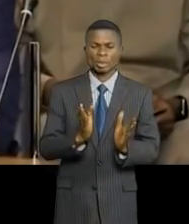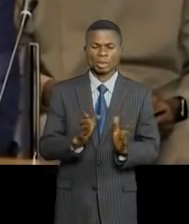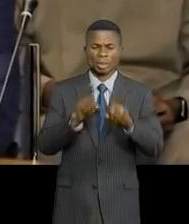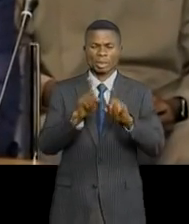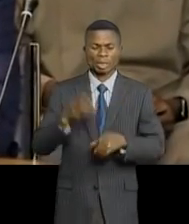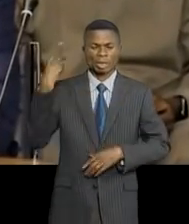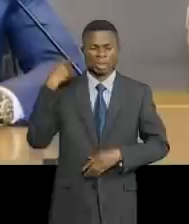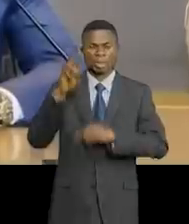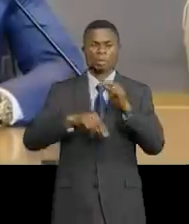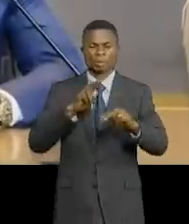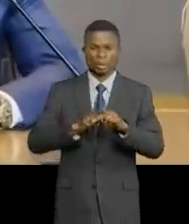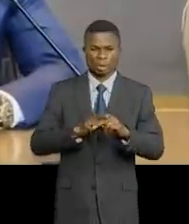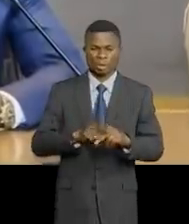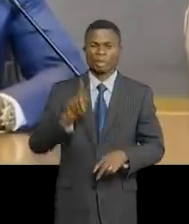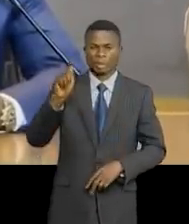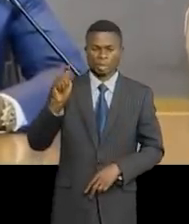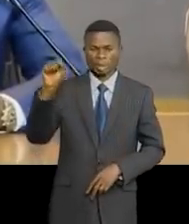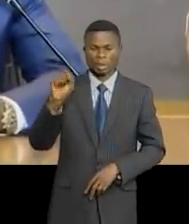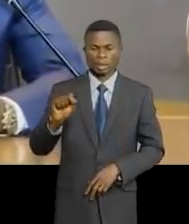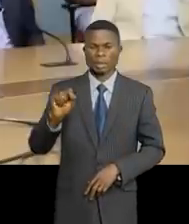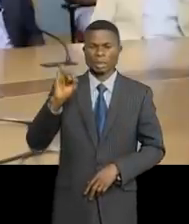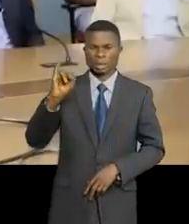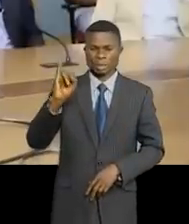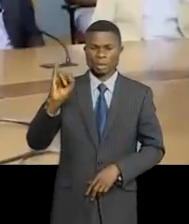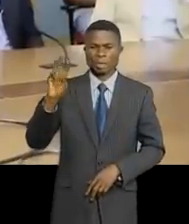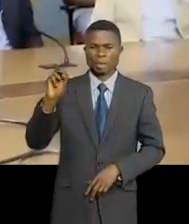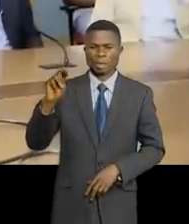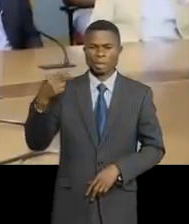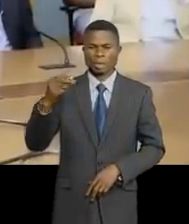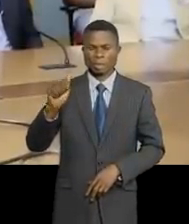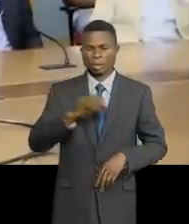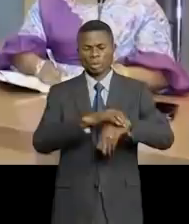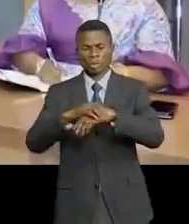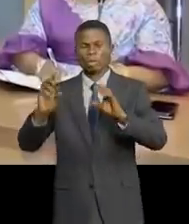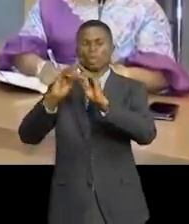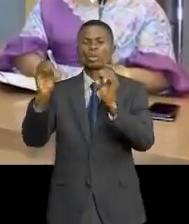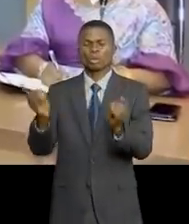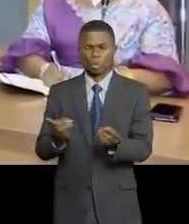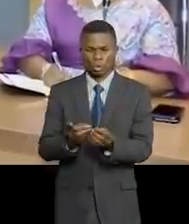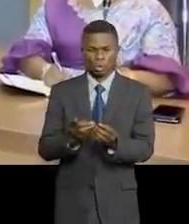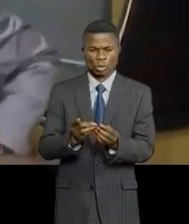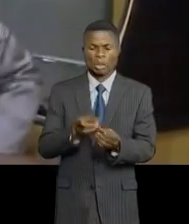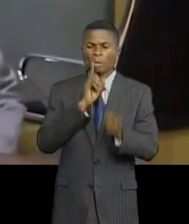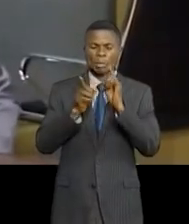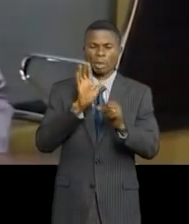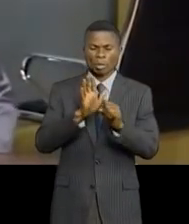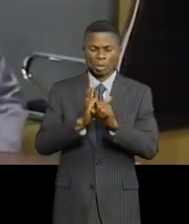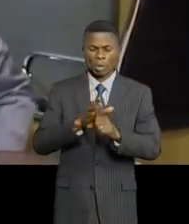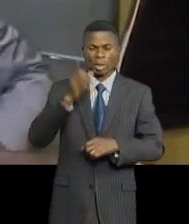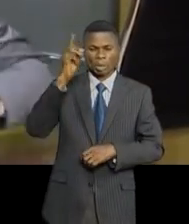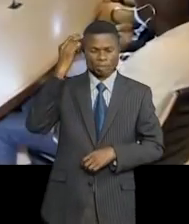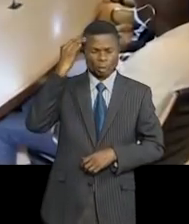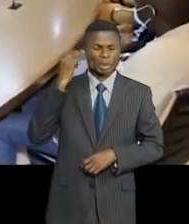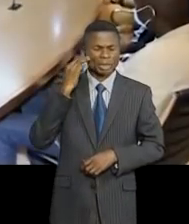le député national Chimanga Bwana Sefou ont conduit cette délégation qui a pris longue avec le numéro 1 de la santé